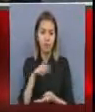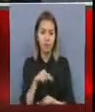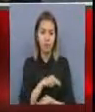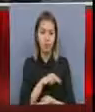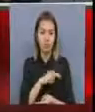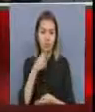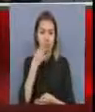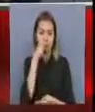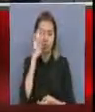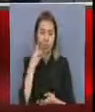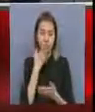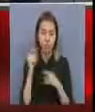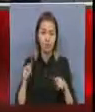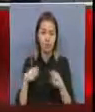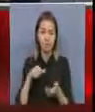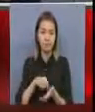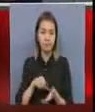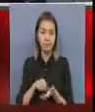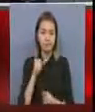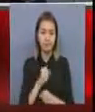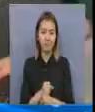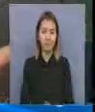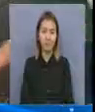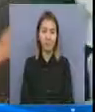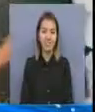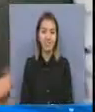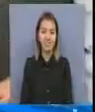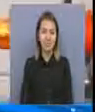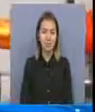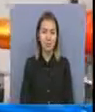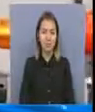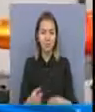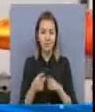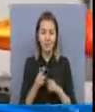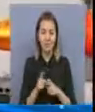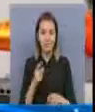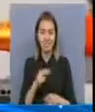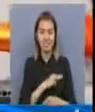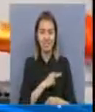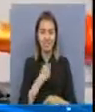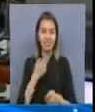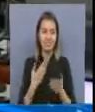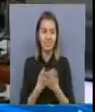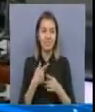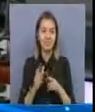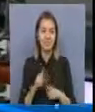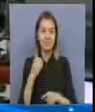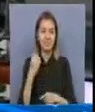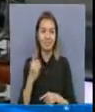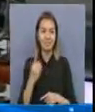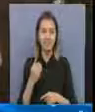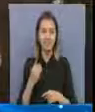асыруда ақмолықтарда өз үлесін қосуда. Адами капиталдың басты айқындаушы факторы білім көкжиегі. Өнеркәсіптік